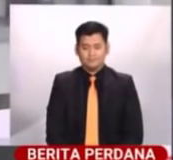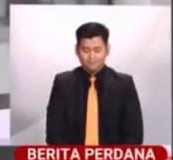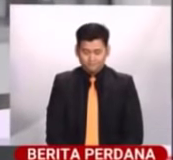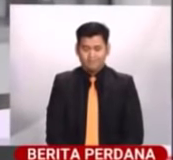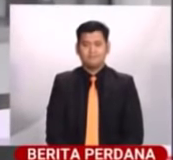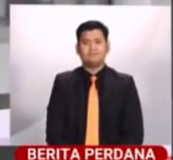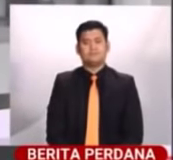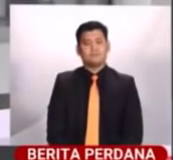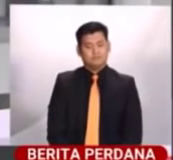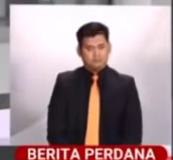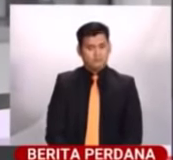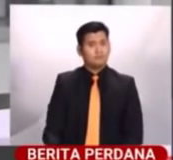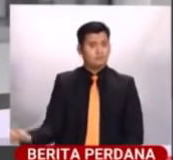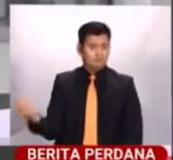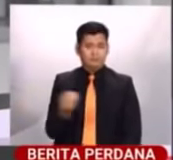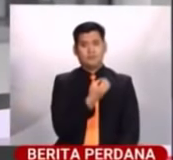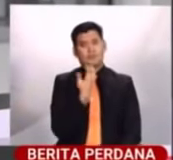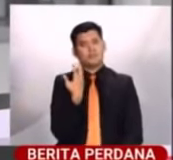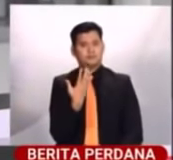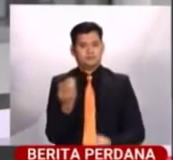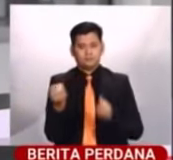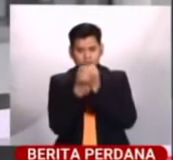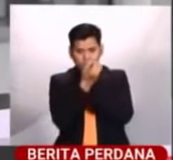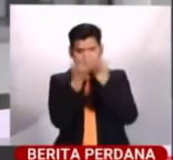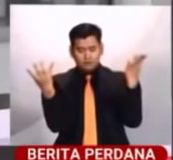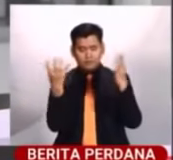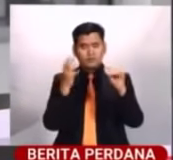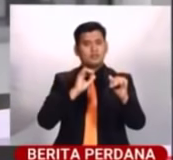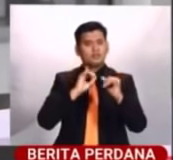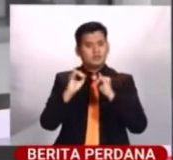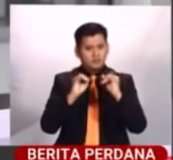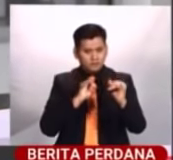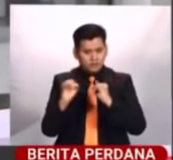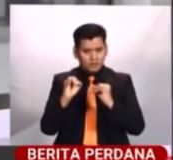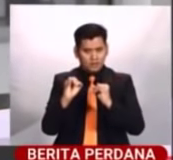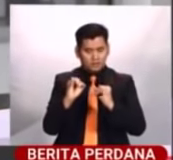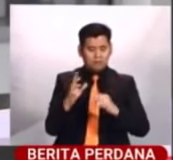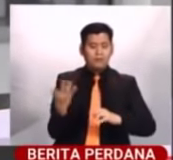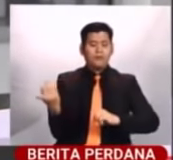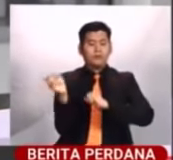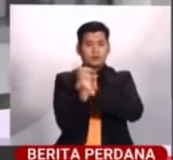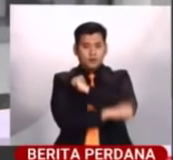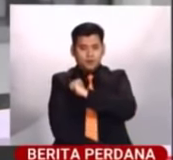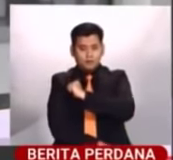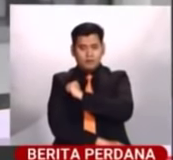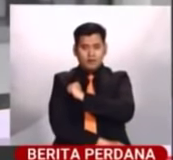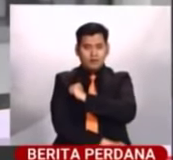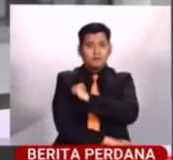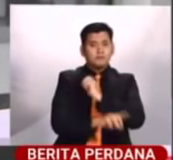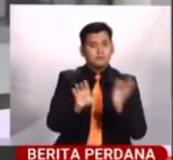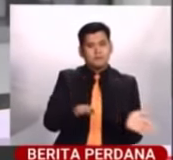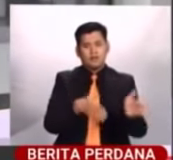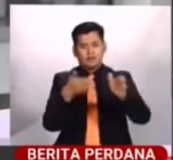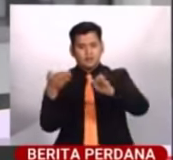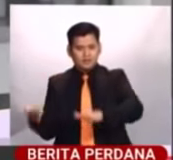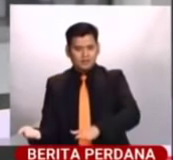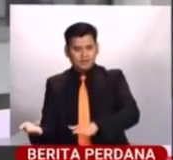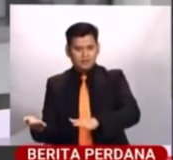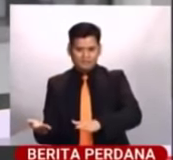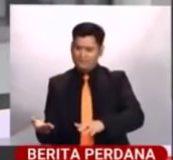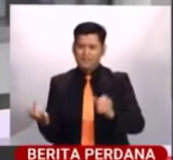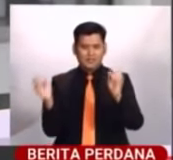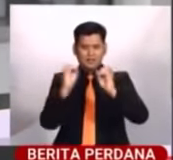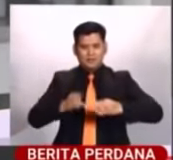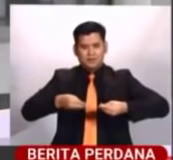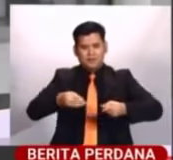Ya, sementara itu, dalam sidang medianya, Perdana Menteri berkata hukuman mati mandatori terhadap pesalah dadah tidak berkesan bagi memerangi isu